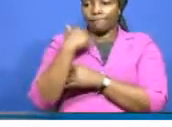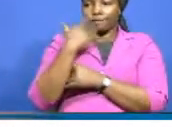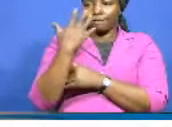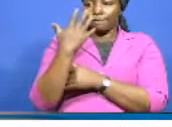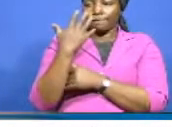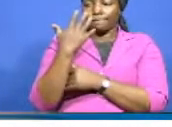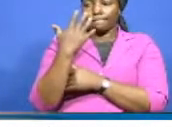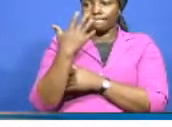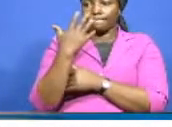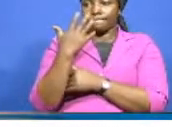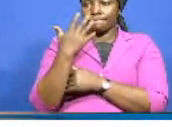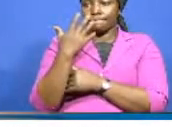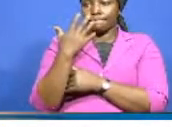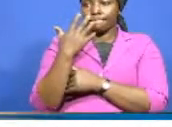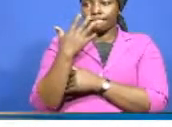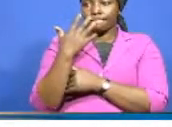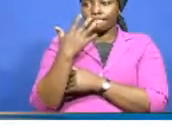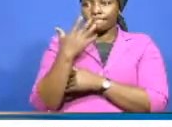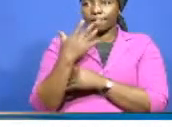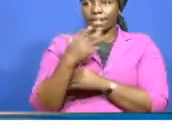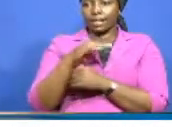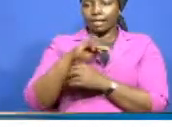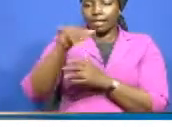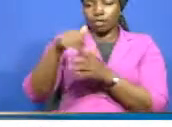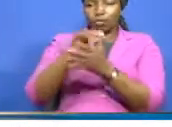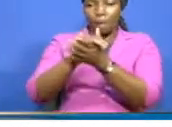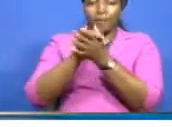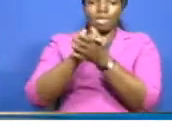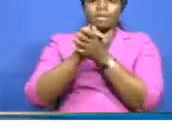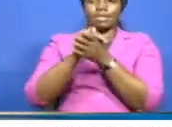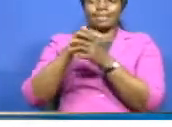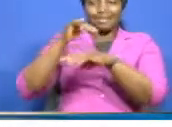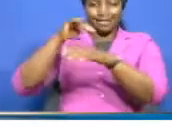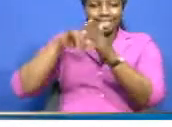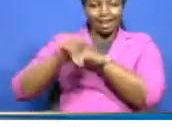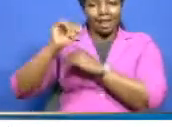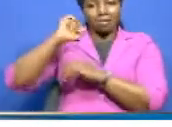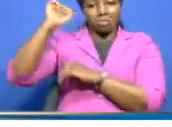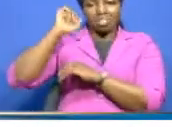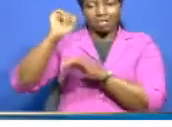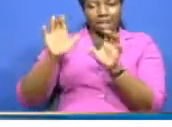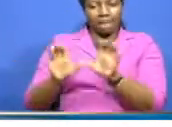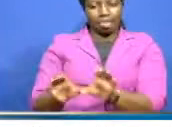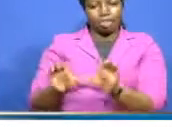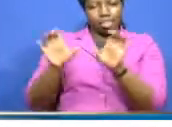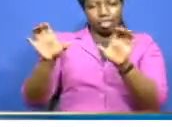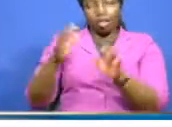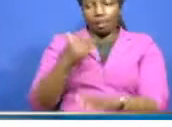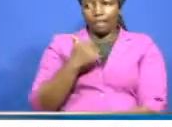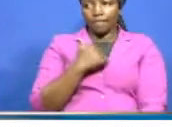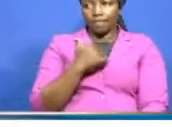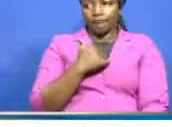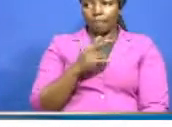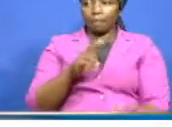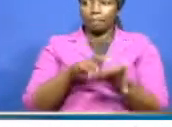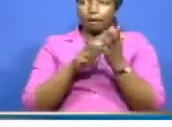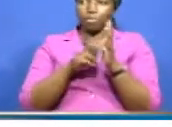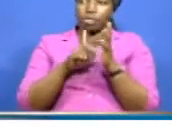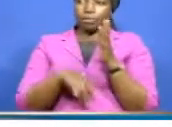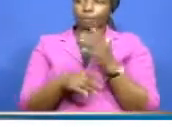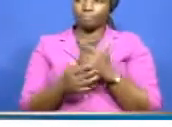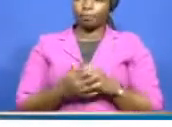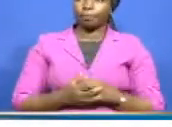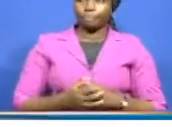imeelekea mlengo wa Jubilee kwa siasa, imeelekea kuna mgawanyiko kuwa wanataka kukuwa